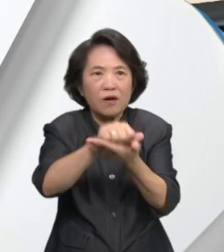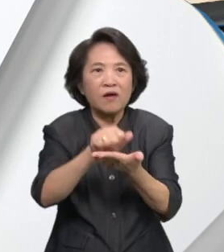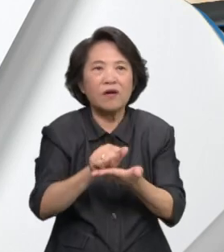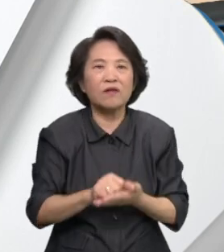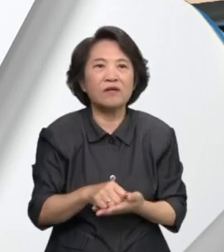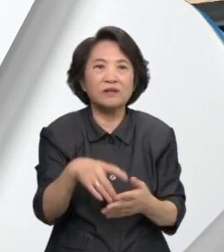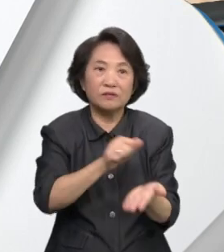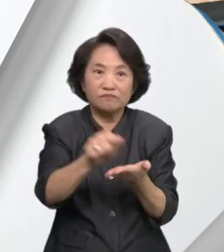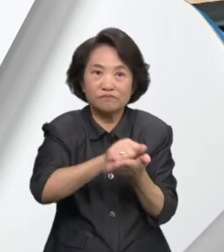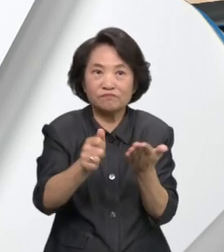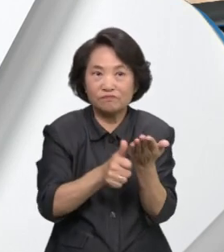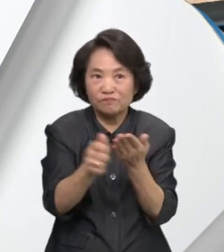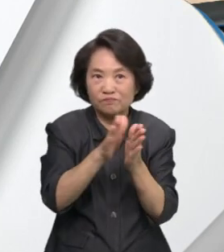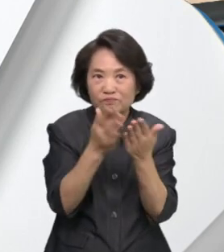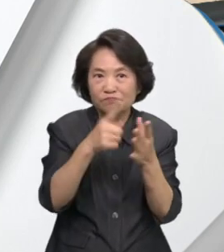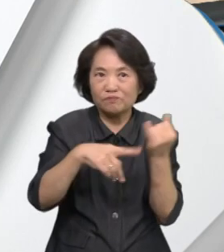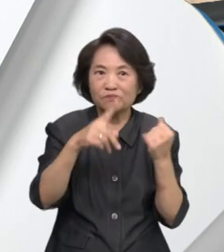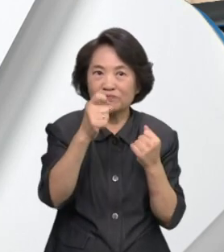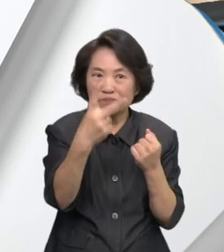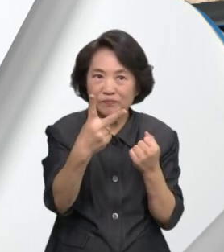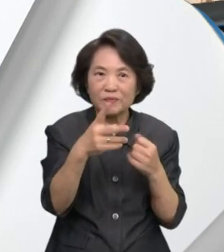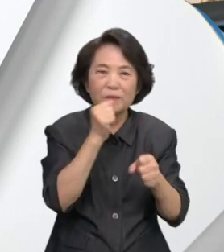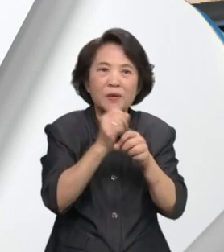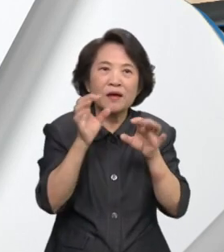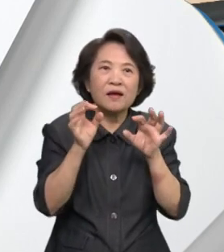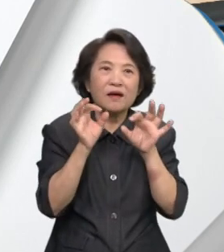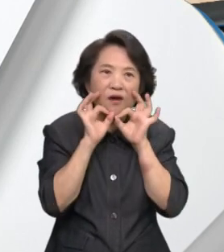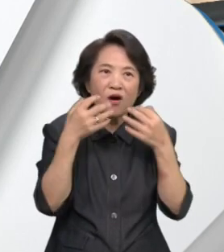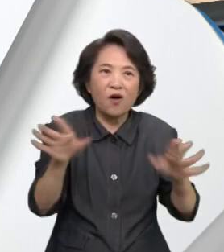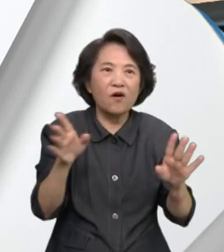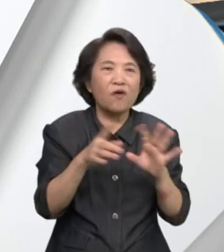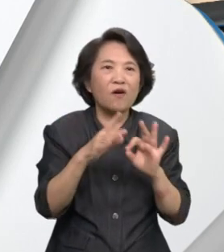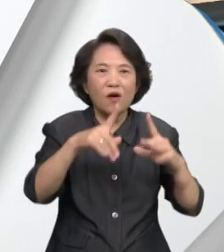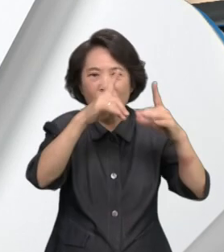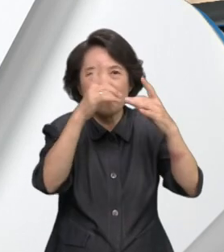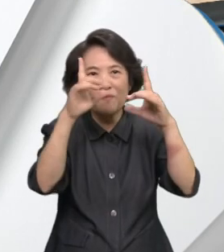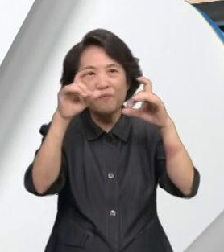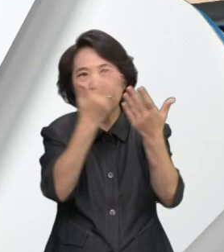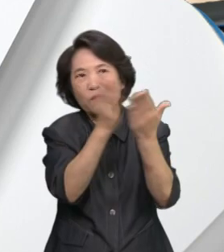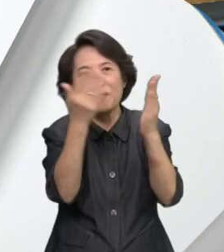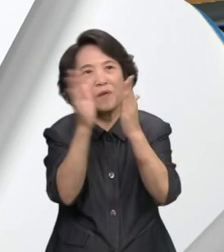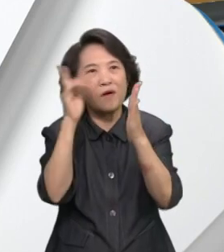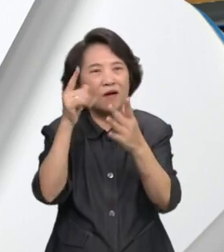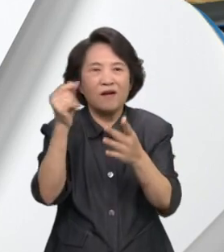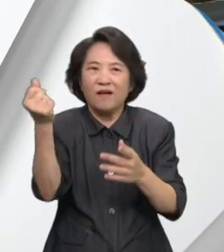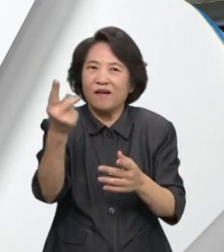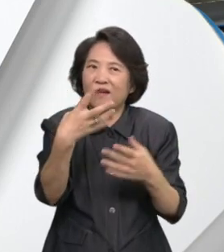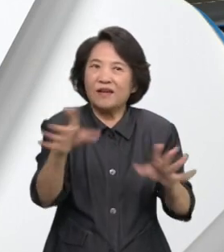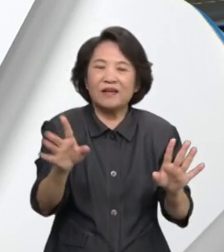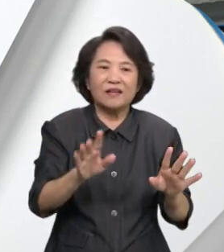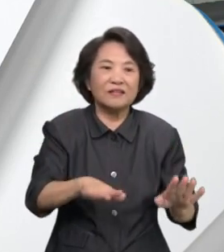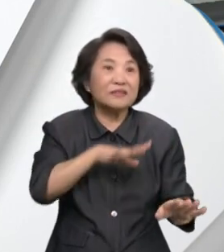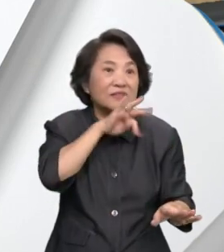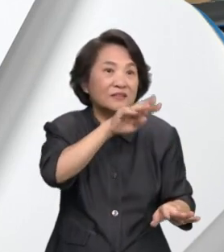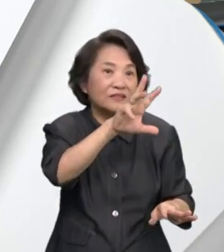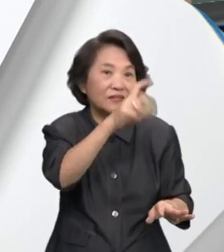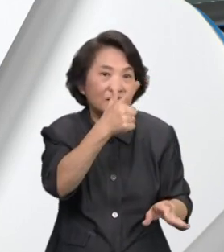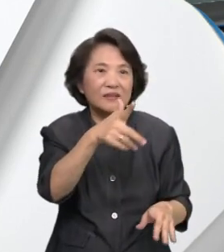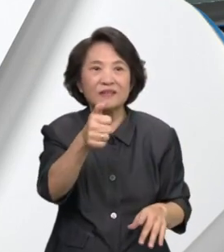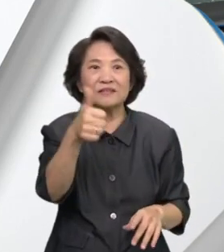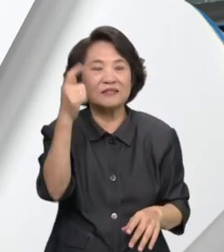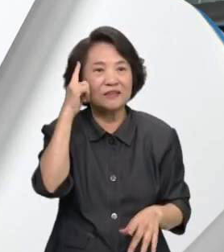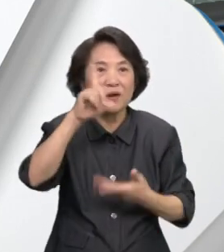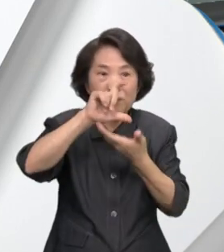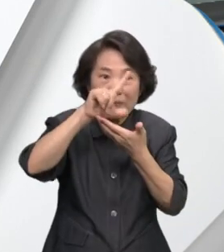版了十二本入账作品，期盼唔得几多白嘅改入账展。今年86岁，车企卷除了入